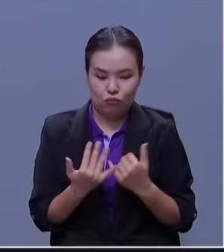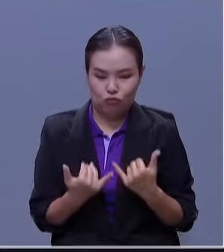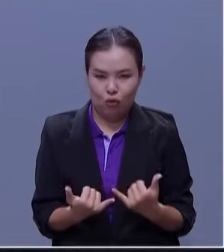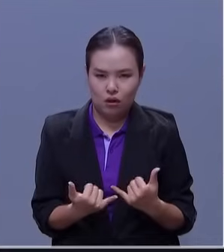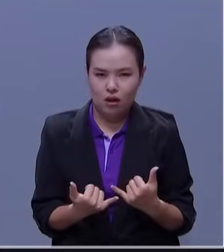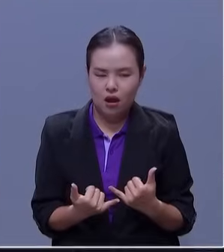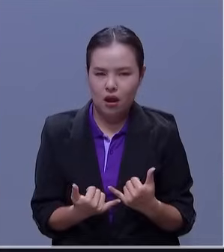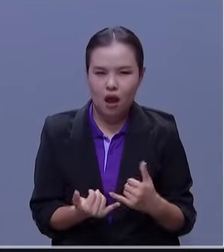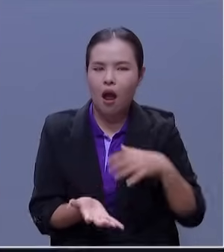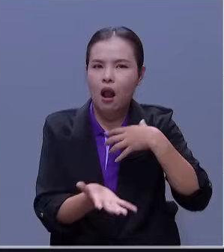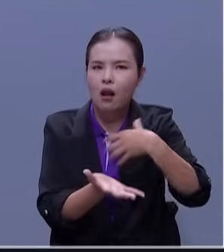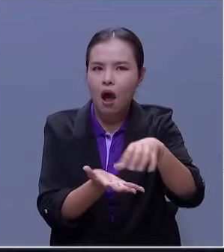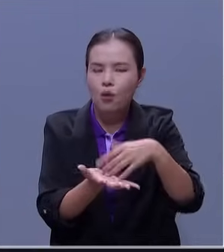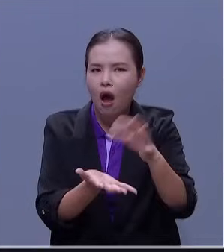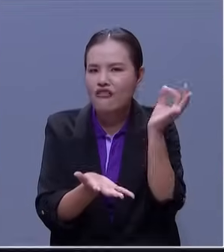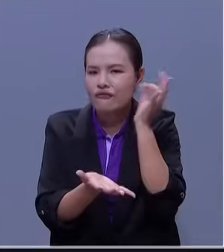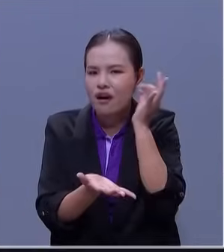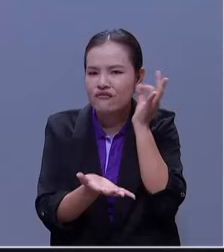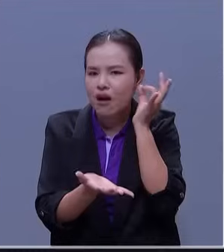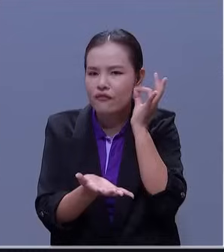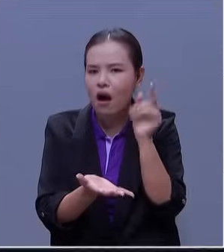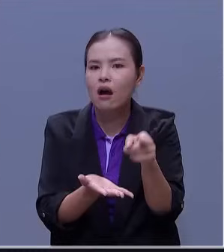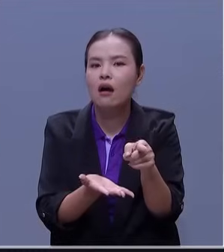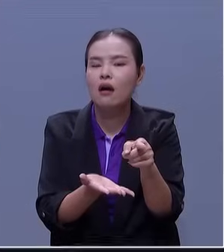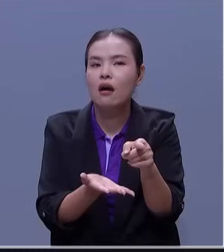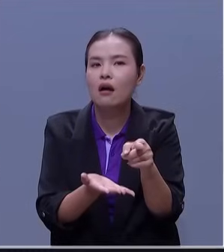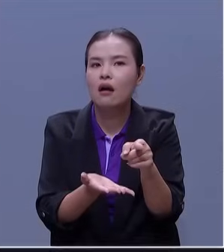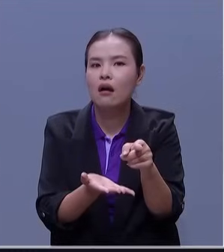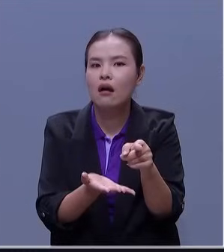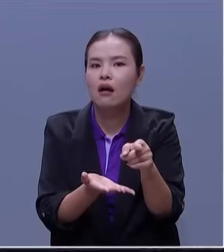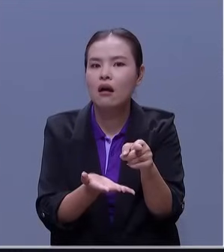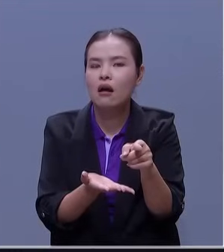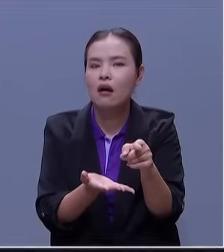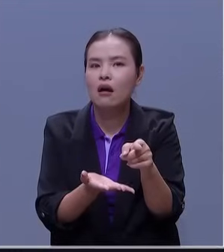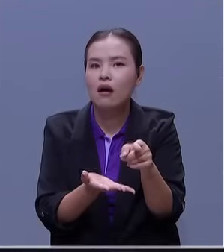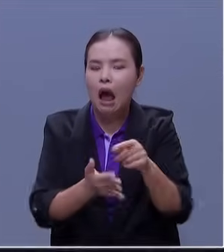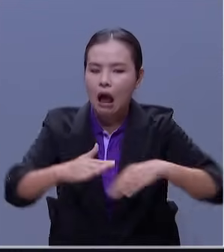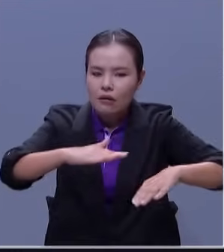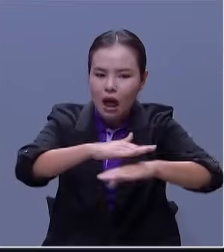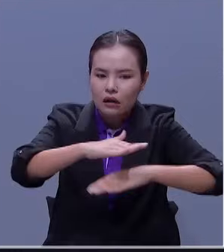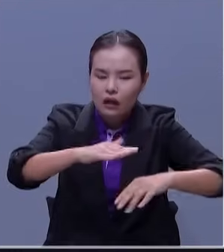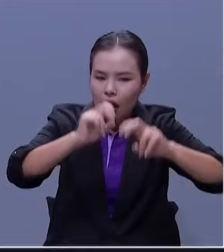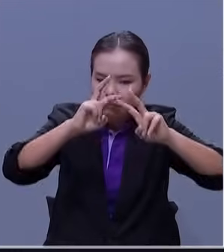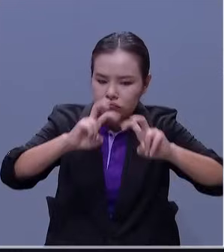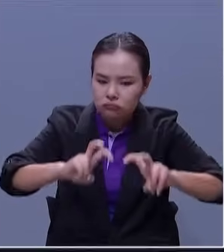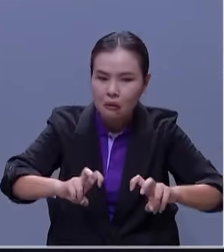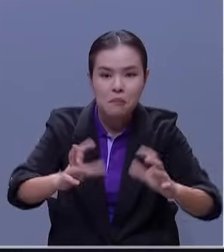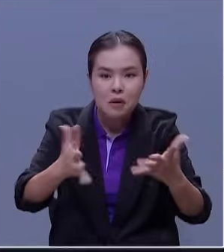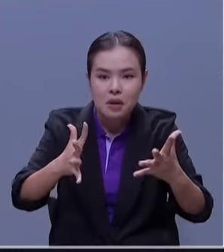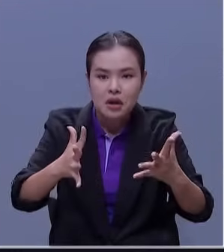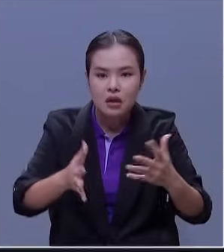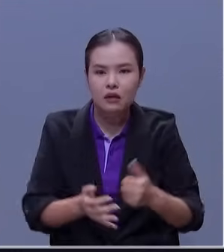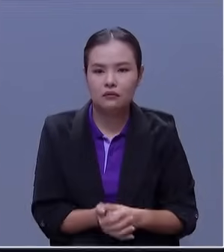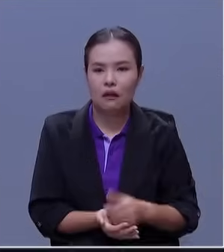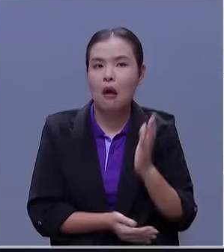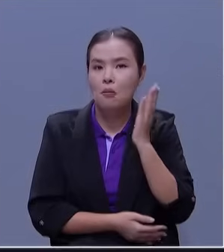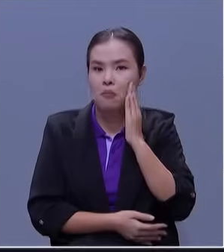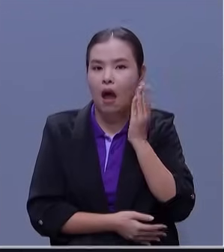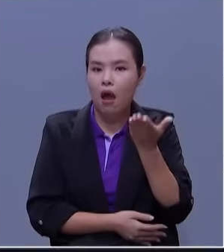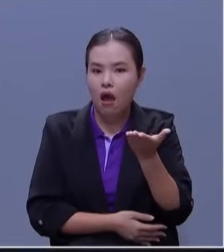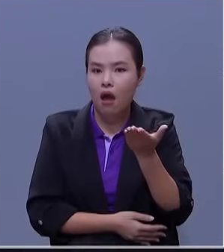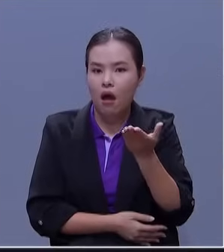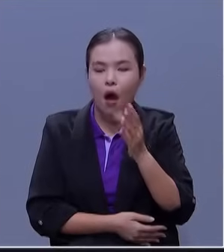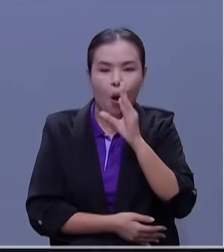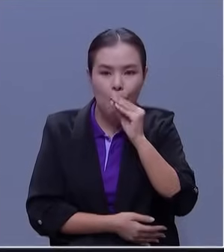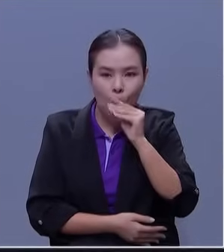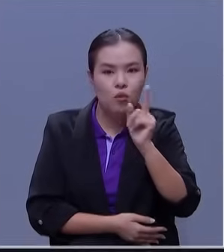ฟังสิ่งที่เขาพูดมาเนี่ยมันยังไม่มีพยานฐานในเชิงลึกที่จะพิสูจน์ได้ว่าในสิ่งนั้นเนี่ยมันมี